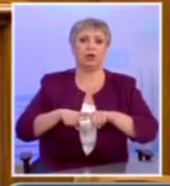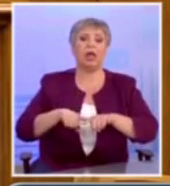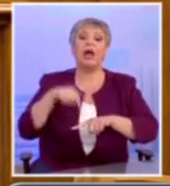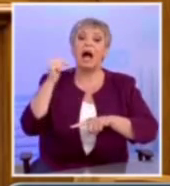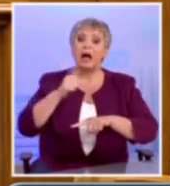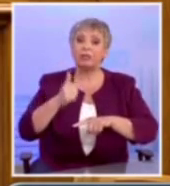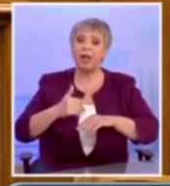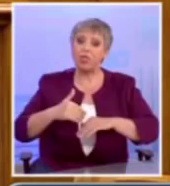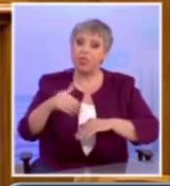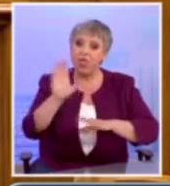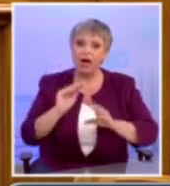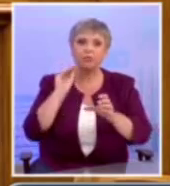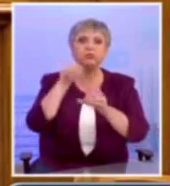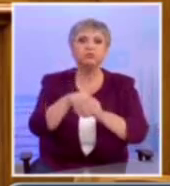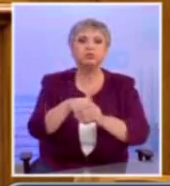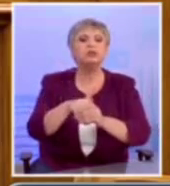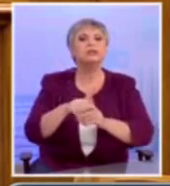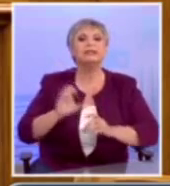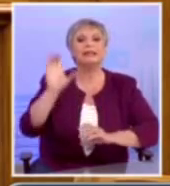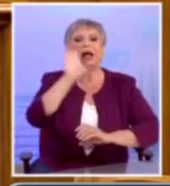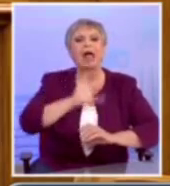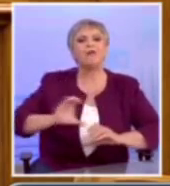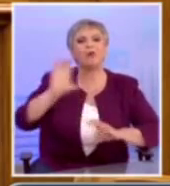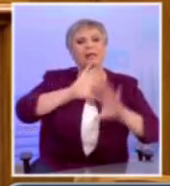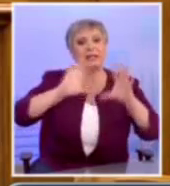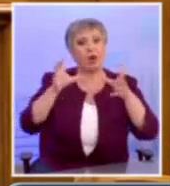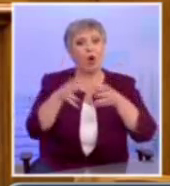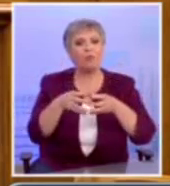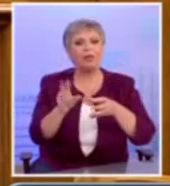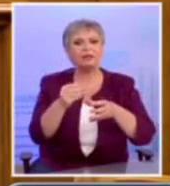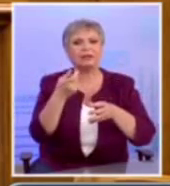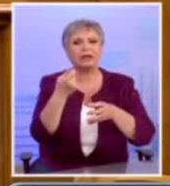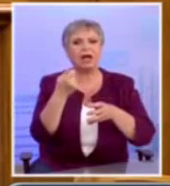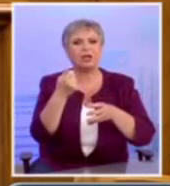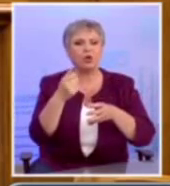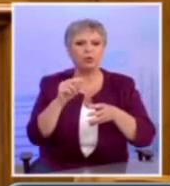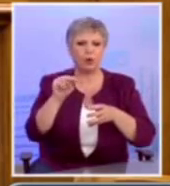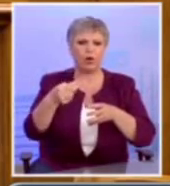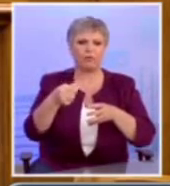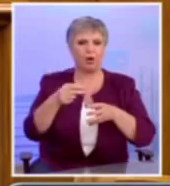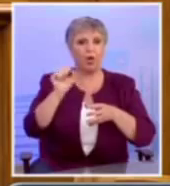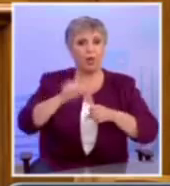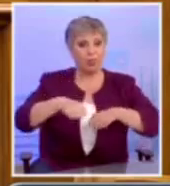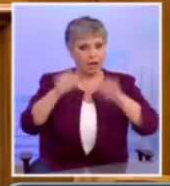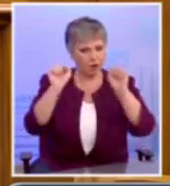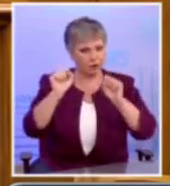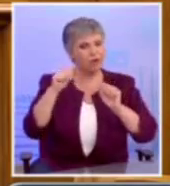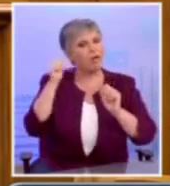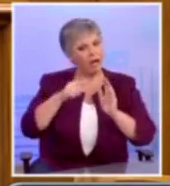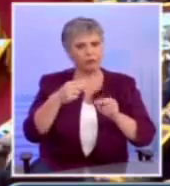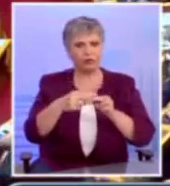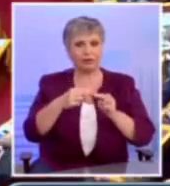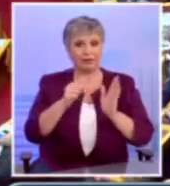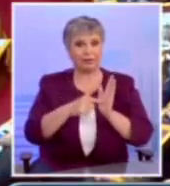Άρα, γιατί είναι εξουσιοδότηση, νομίζω είναι πολύ καθαρό από την πρώτη παράγραφο. Όπως αν πάτε